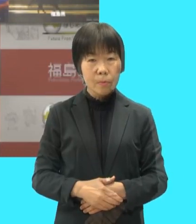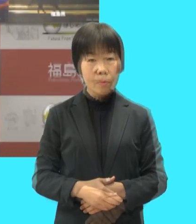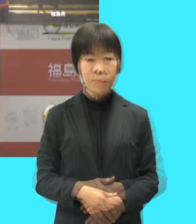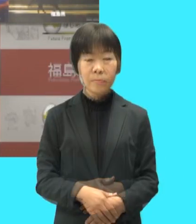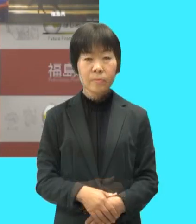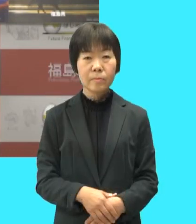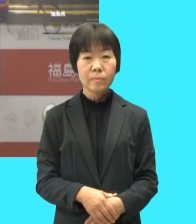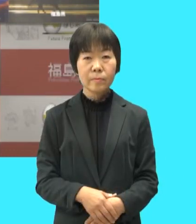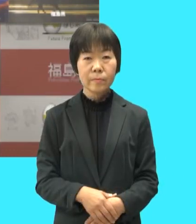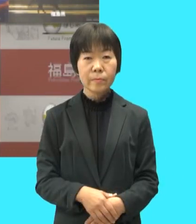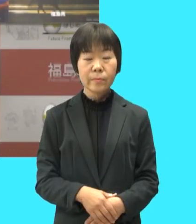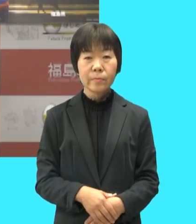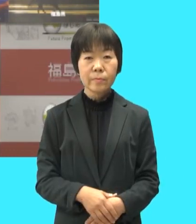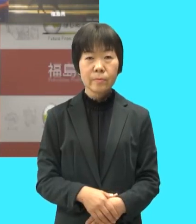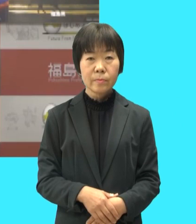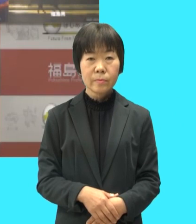他にございますか。